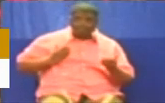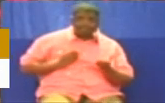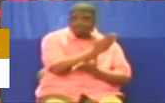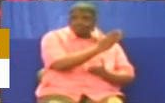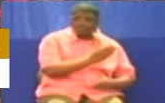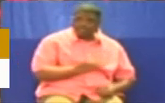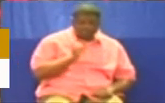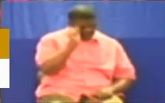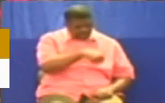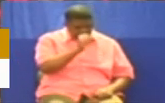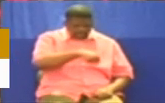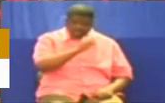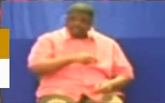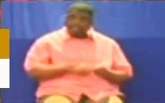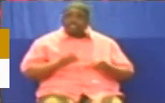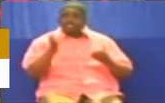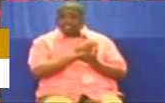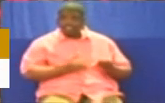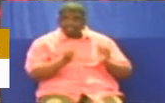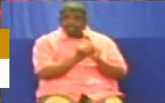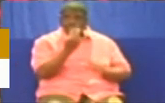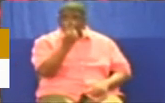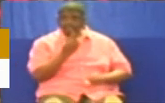Sehemu ya 11 inafikiwa?